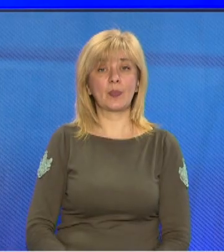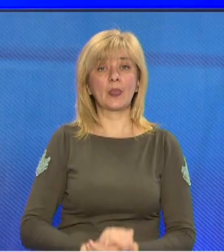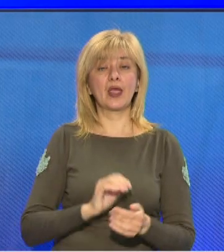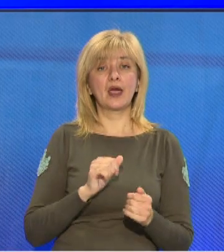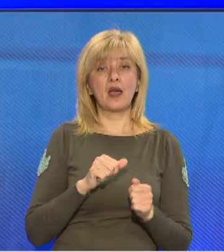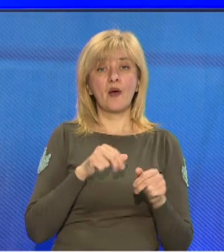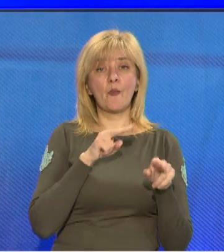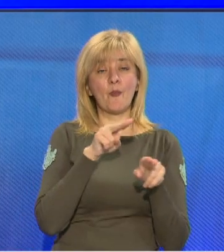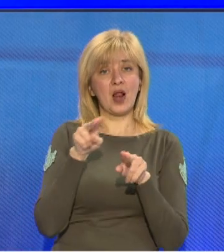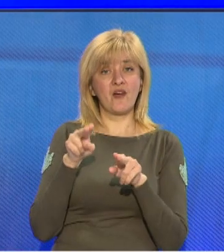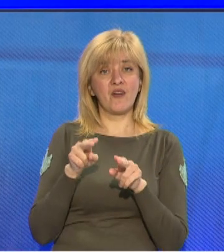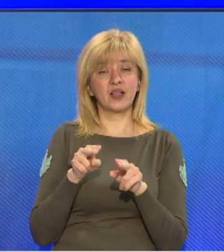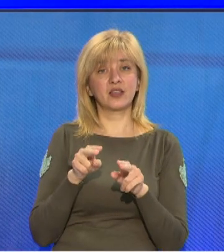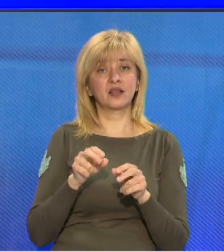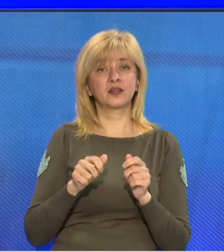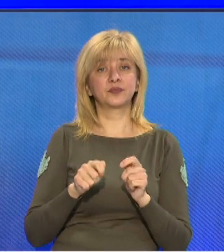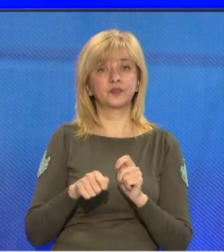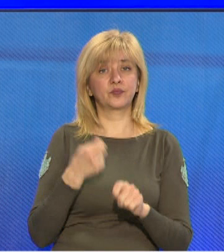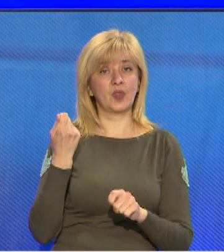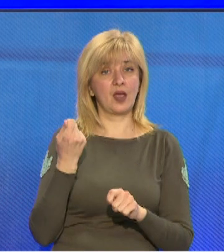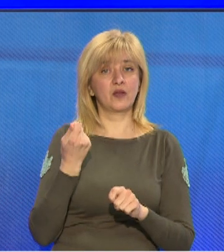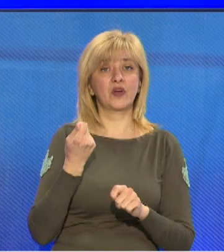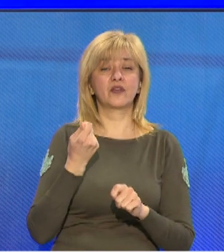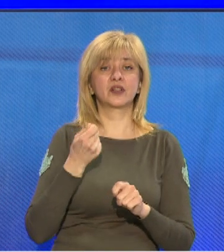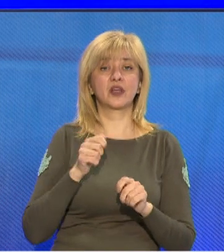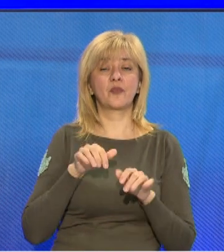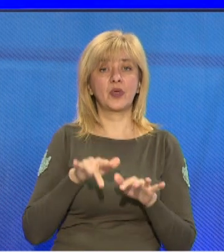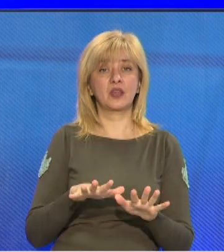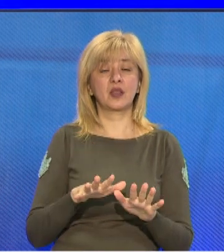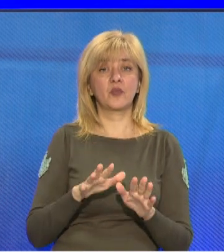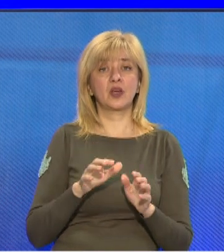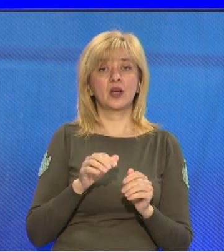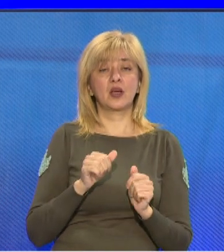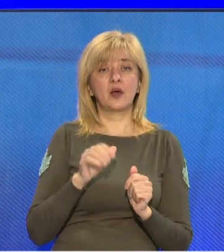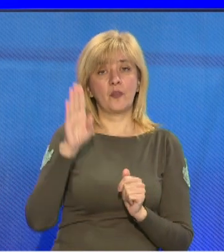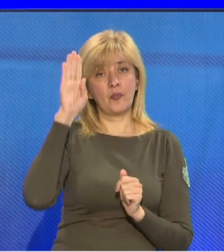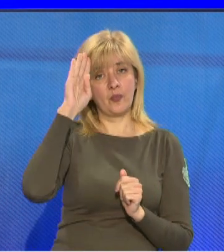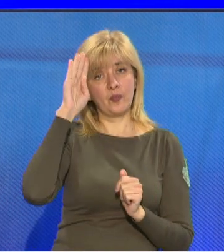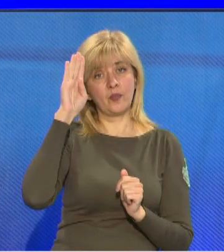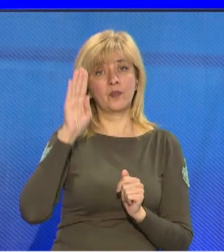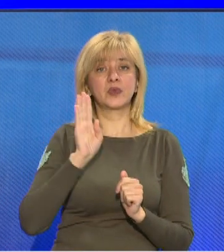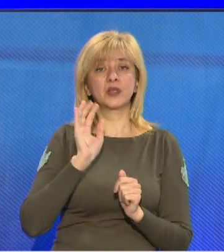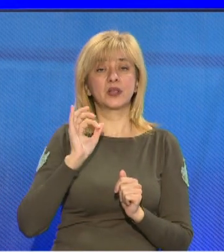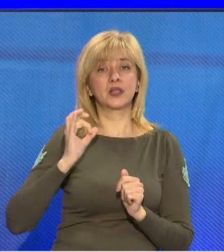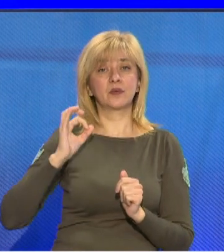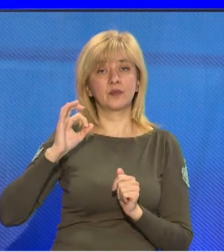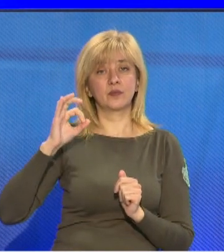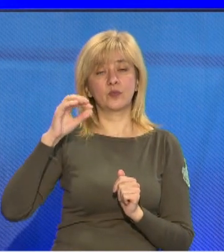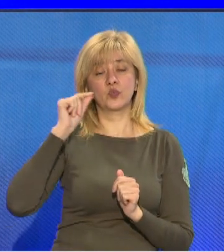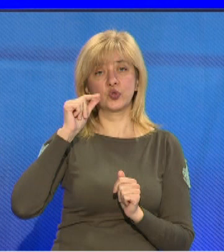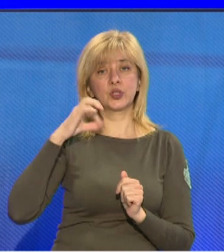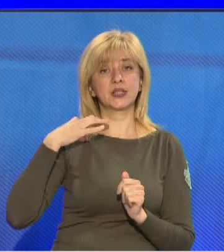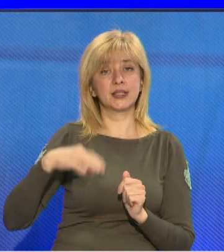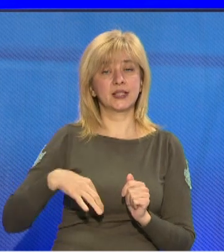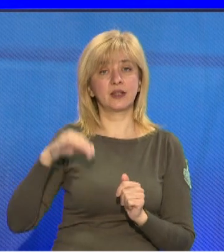Паляванне варварскім метадам. Бацьку з сынам, якія лавілі дзікіх качак пры дапамозе вуды, затрымалі на Нёмане ў цэнтры Гродна.